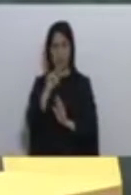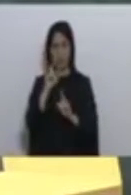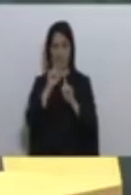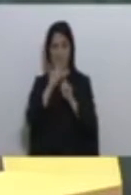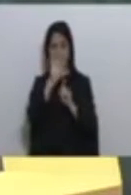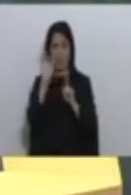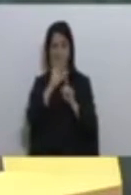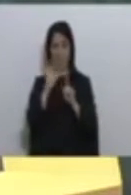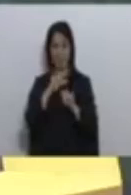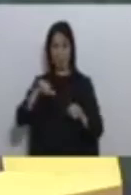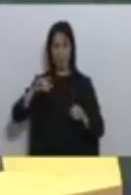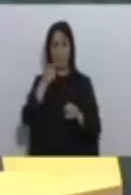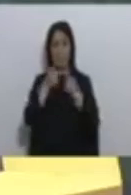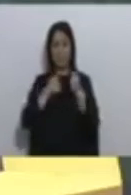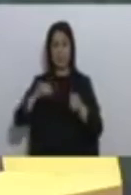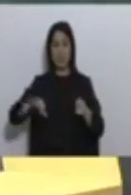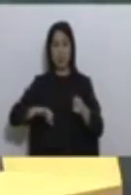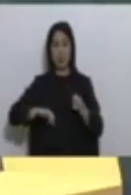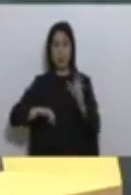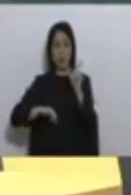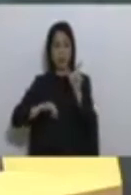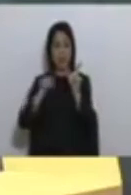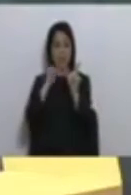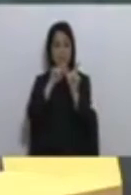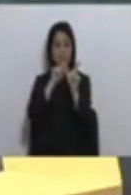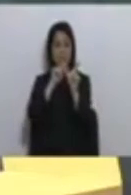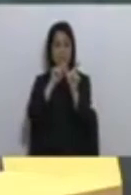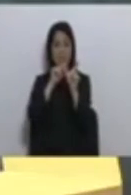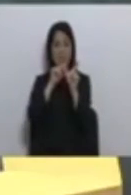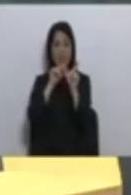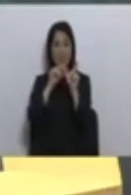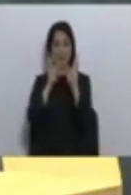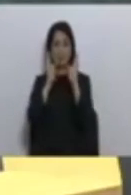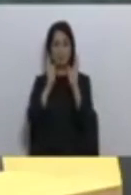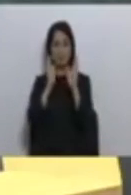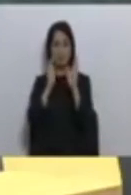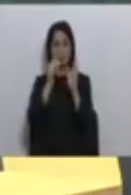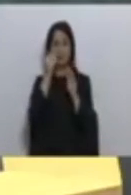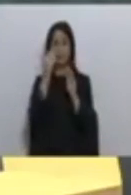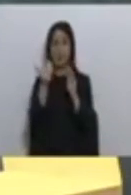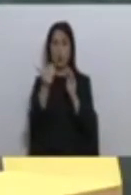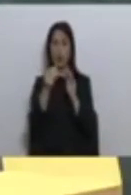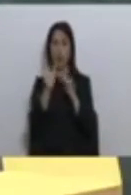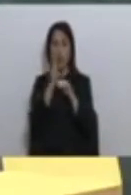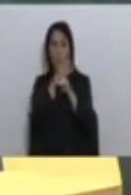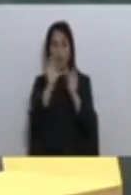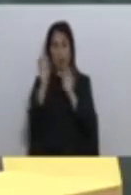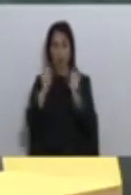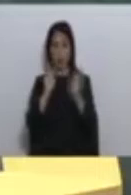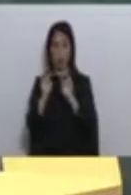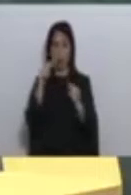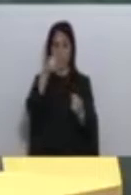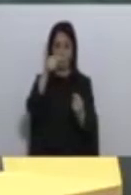დეფინიციის წვრილმანი ხულიგნობის შემადგენლობის დეფინიციის განსაზღვრა და რაღაცა გავყოთ, კაც. ხო